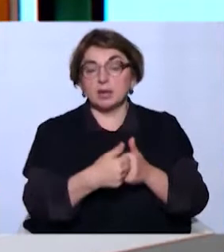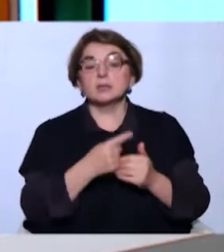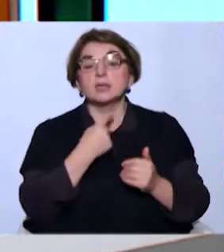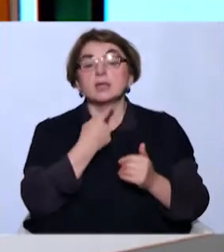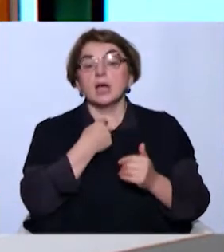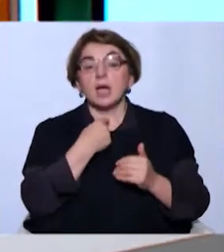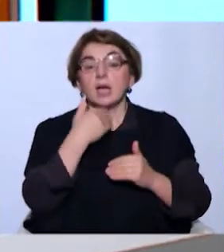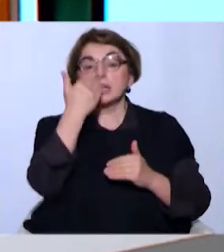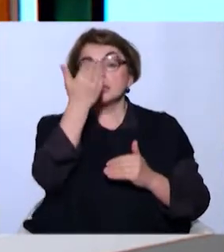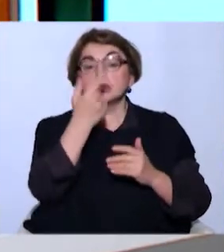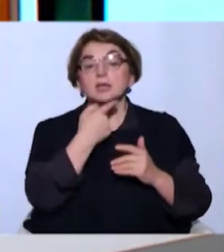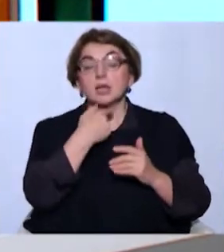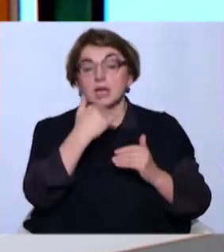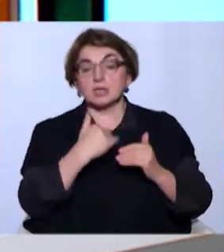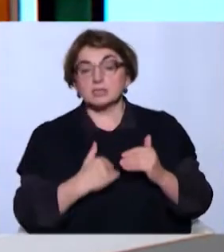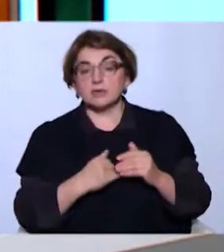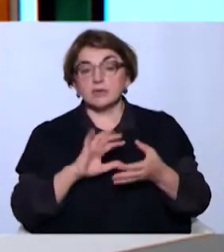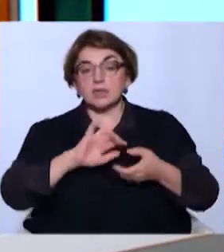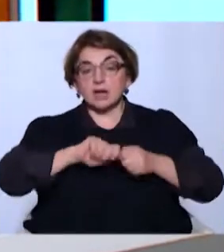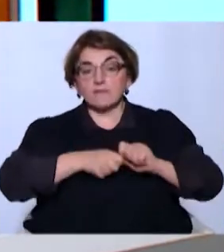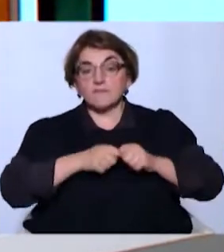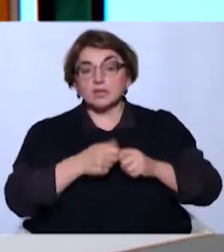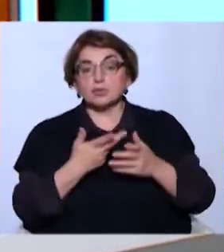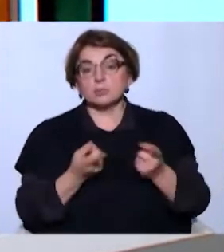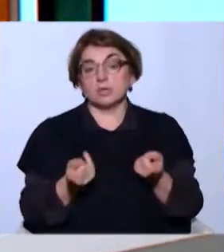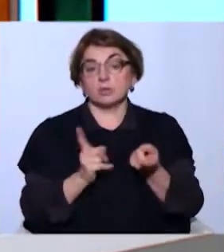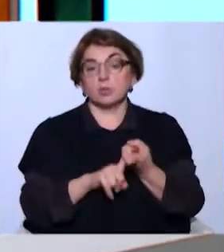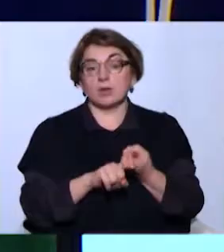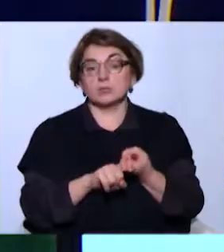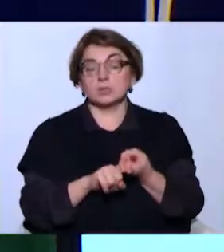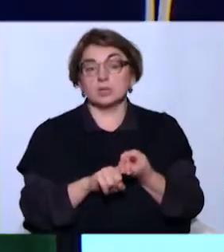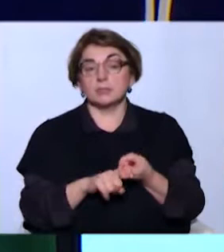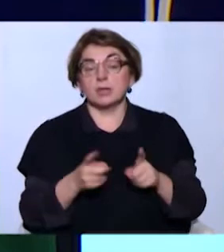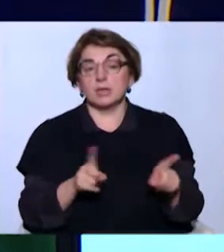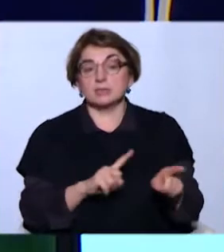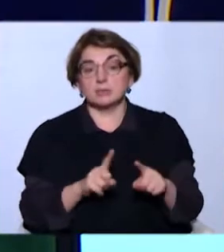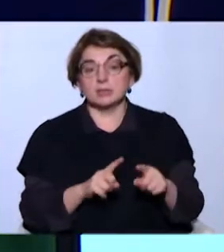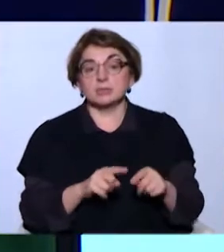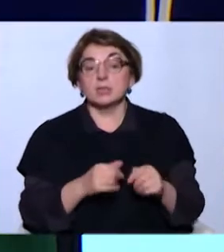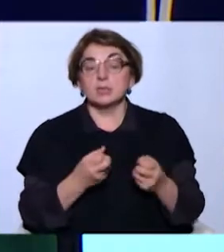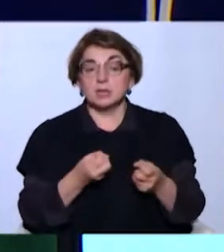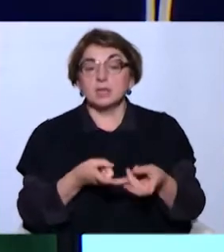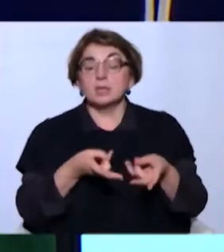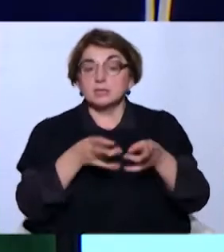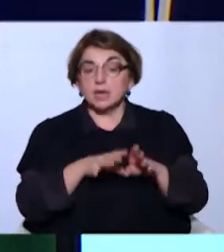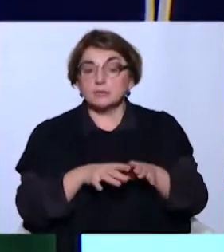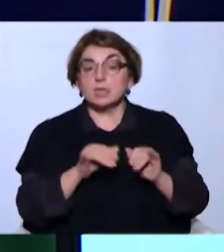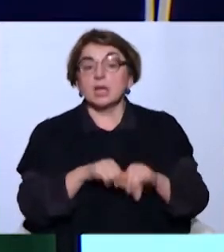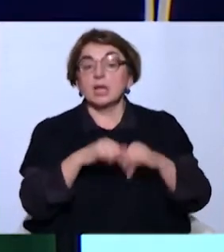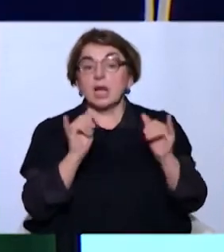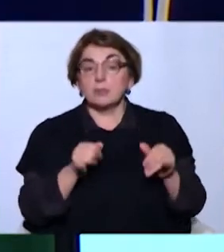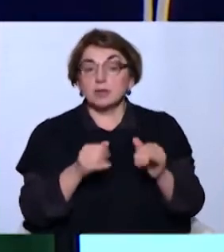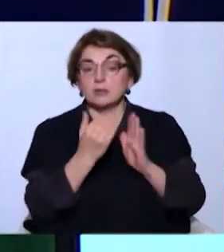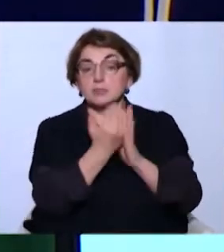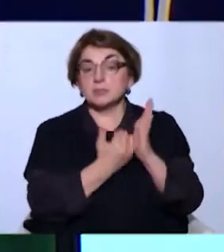ზედა და ხახის ქვედა კვანძი, რომელიც ასევე ერთმანეთს უკავშირდება. და დაგვრჩა გამრავლების ორგანოთა